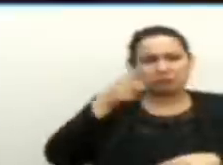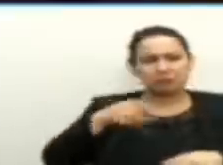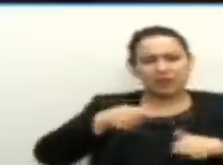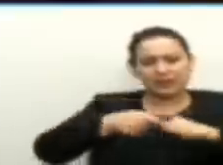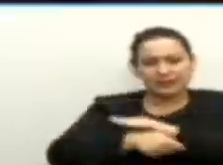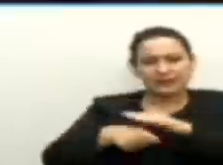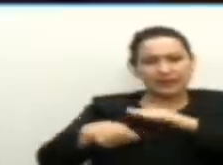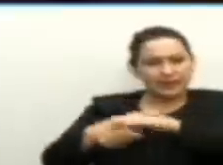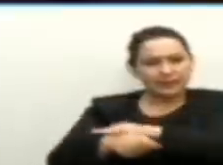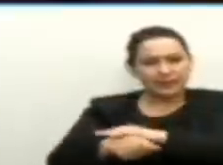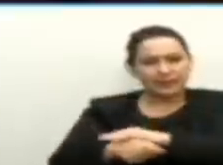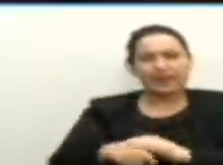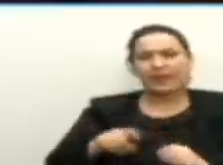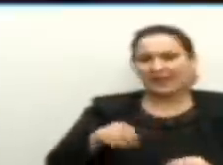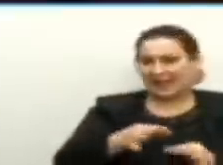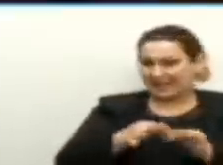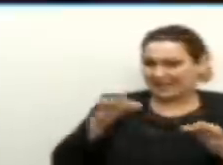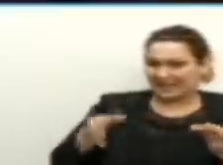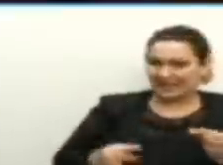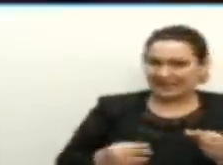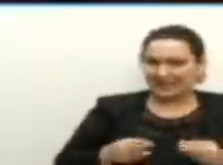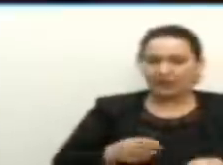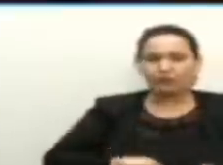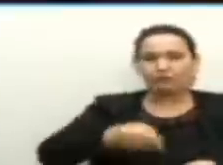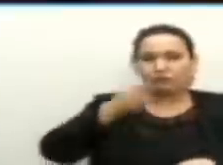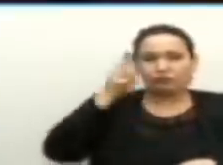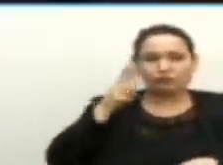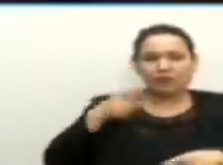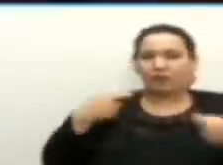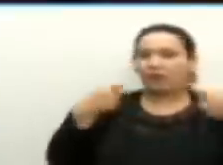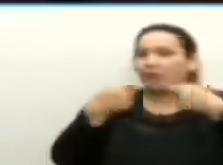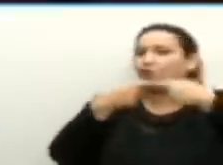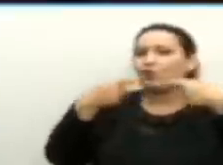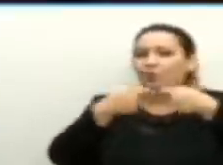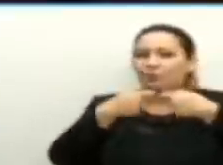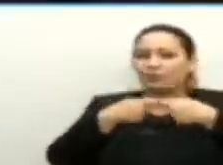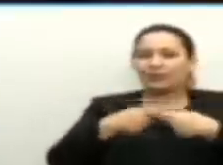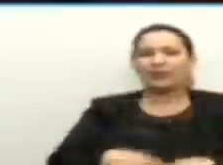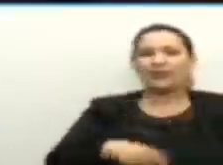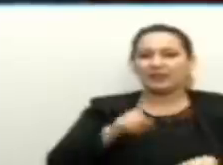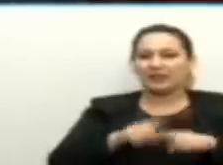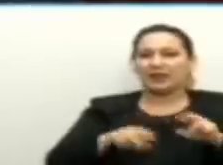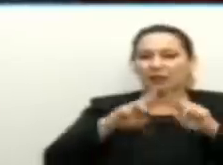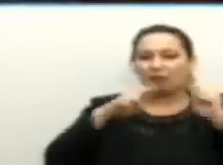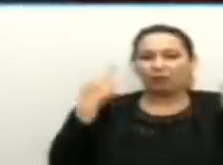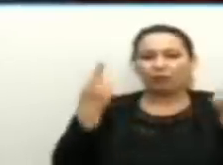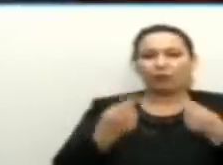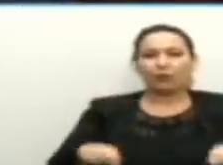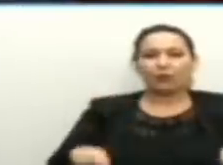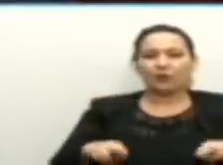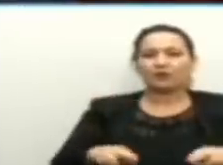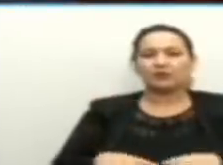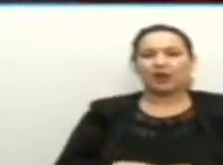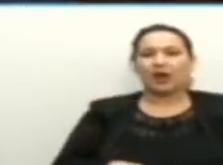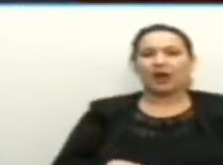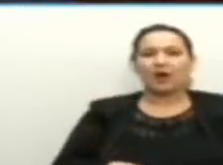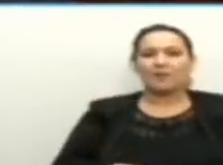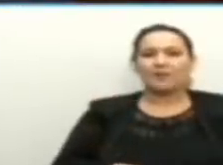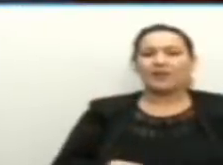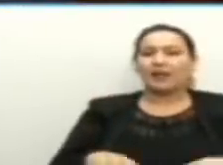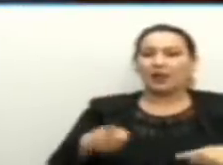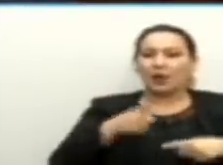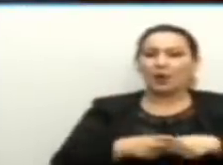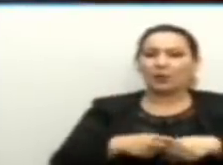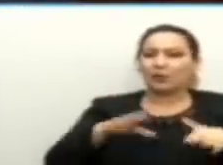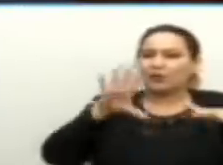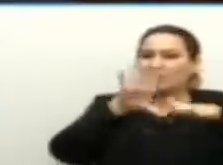المدخلات وعوامل الإنتاج التي أدت إلى زيادة في ارتفاع الخضر والفواكه الطازجة وكذا اللحوم